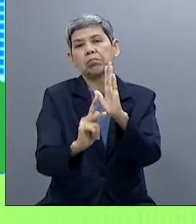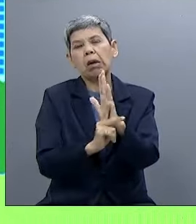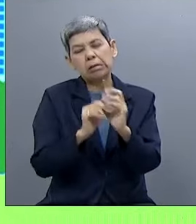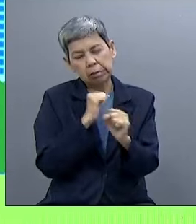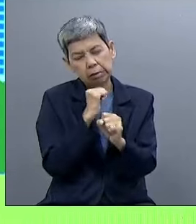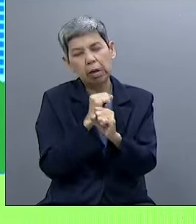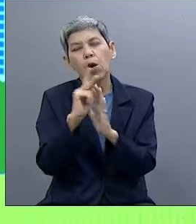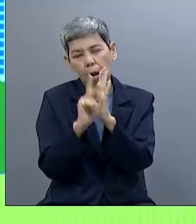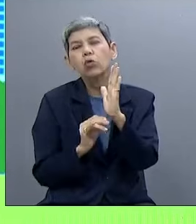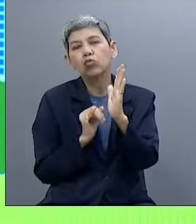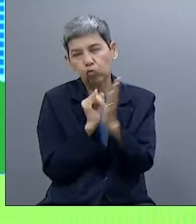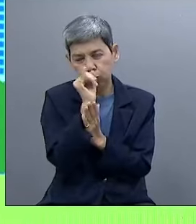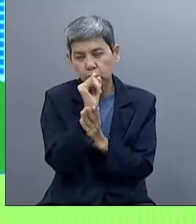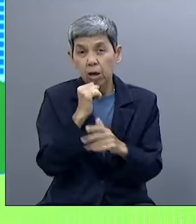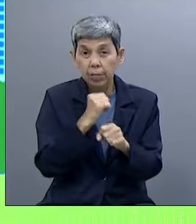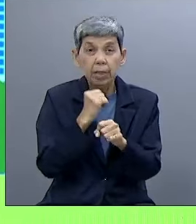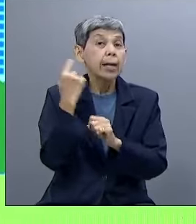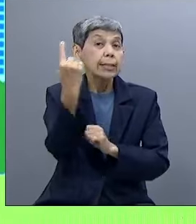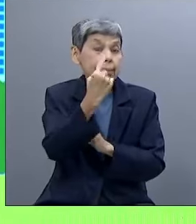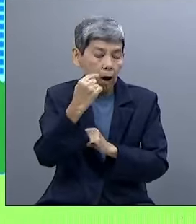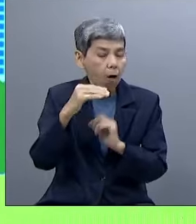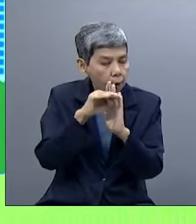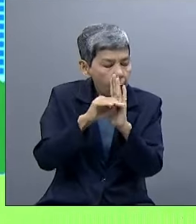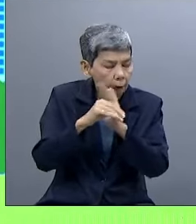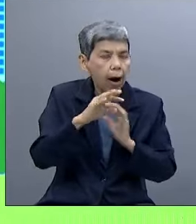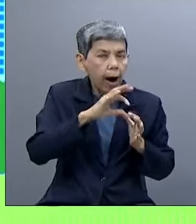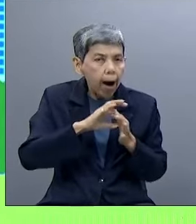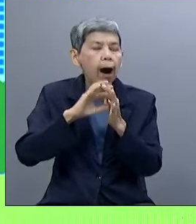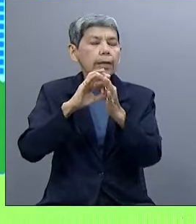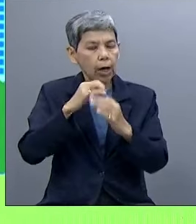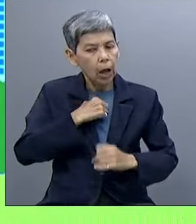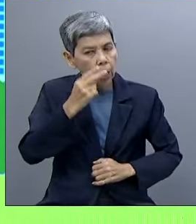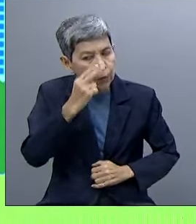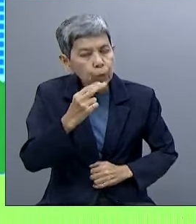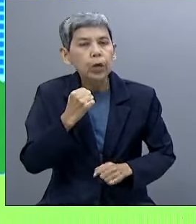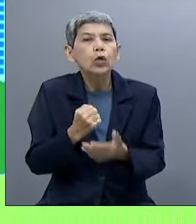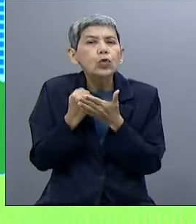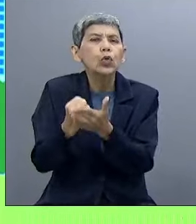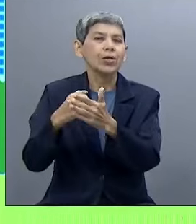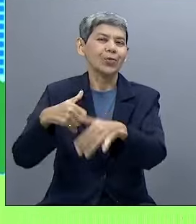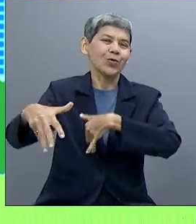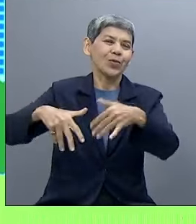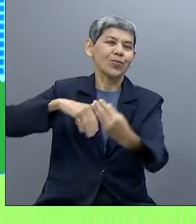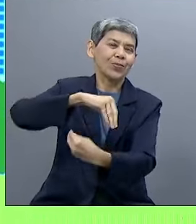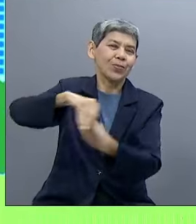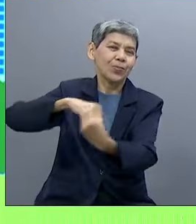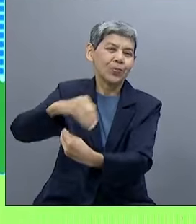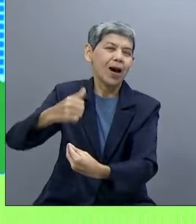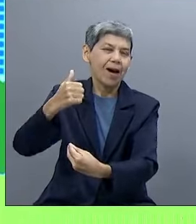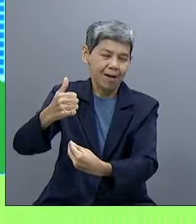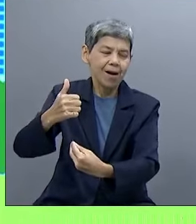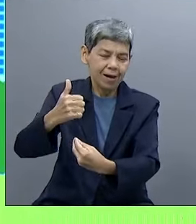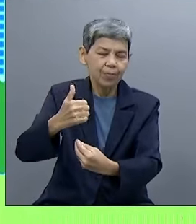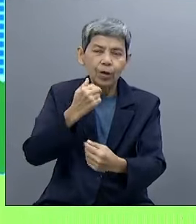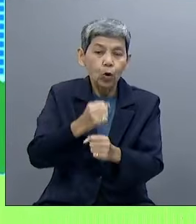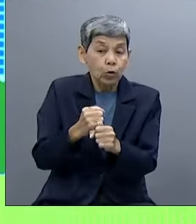ำให้ถูกต้องด้วยการมีเส้นทางท่องเที่ยวแบบนี้ก็อาจจะเป็นอีกหนึ่งโอกาสในการสร้างรายได้ให้กับชุมชนชาวประมงในพื้นที่และเป็